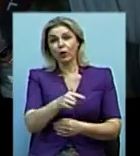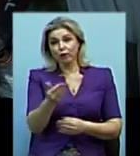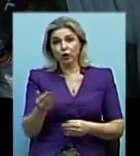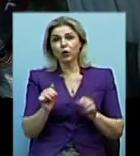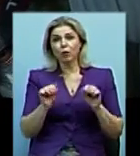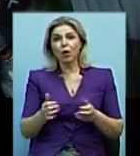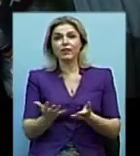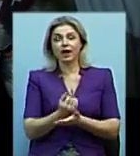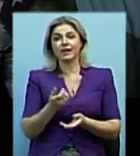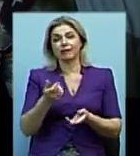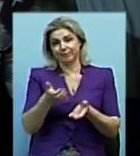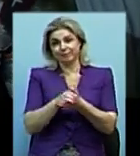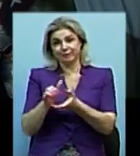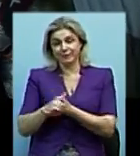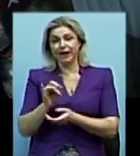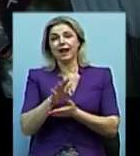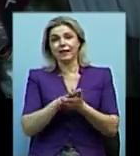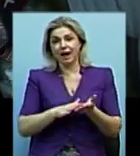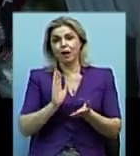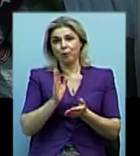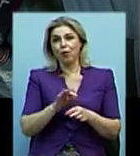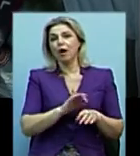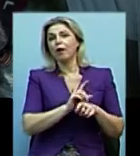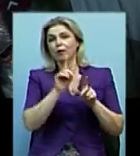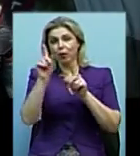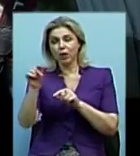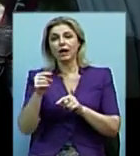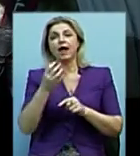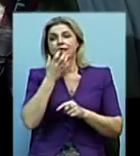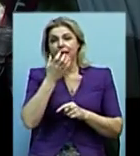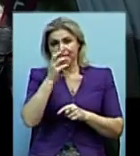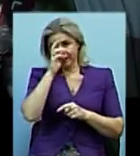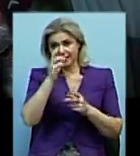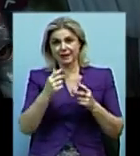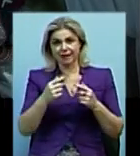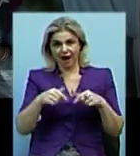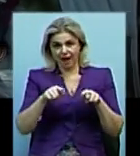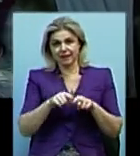знайти своїх компаньйонів, з якими надалі перекочують в теплі краї на зимівлю.